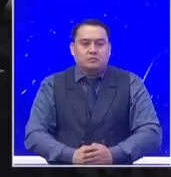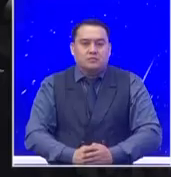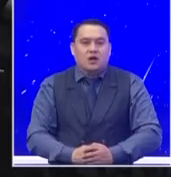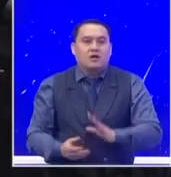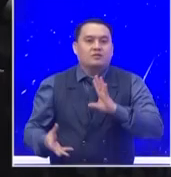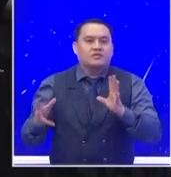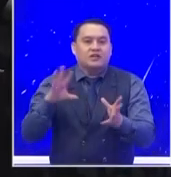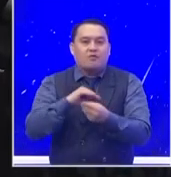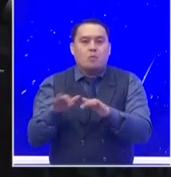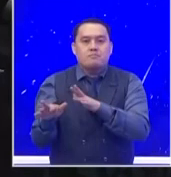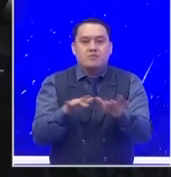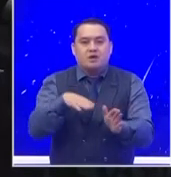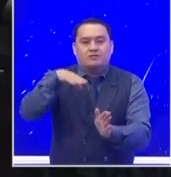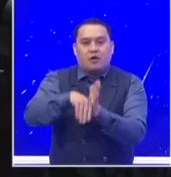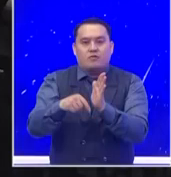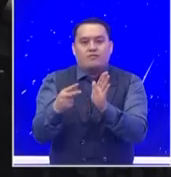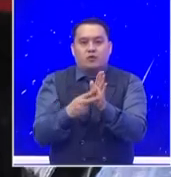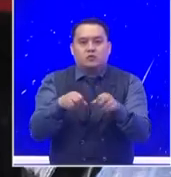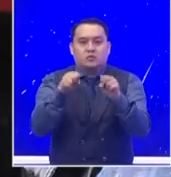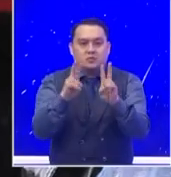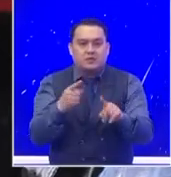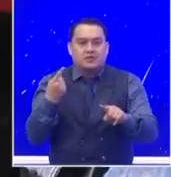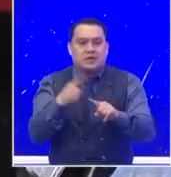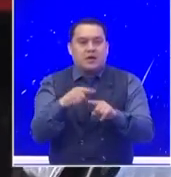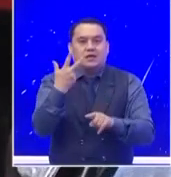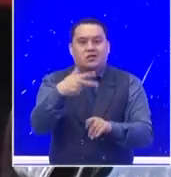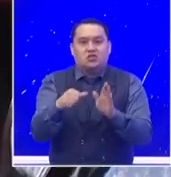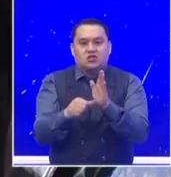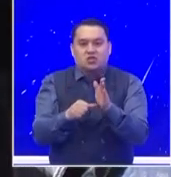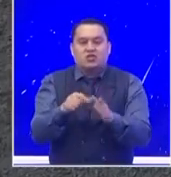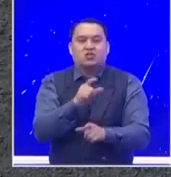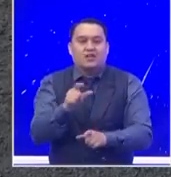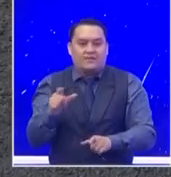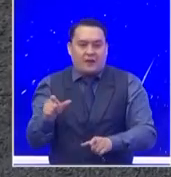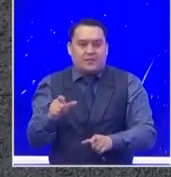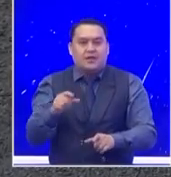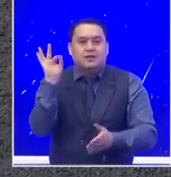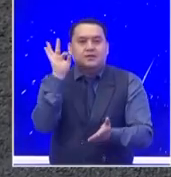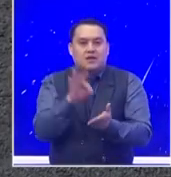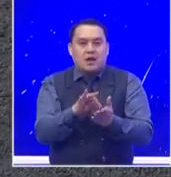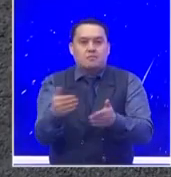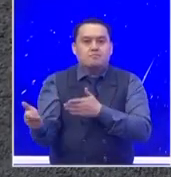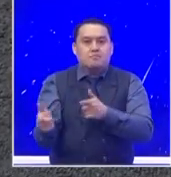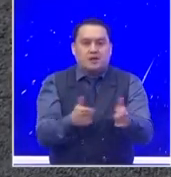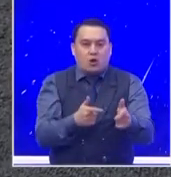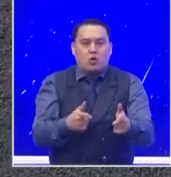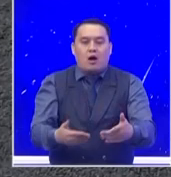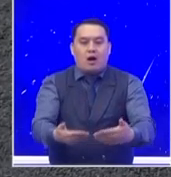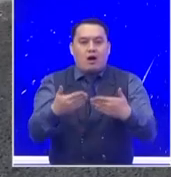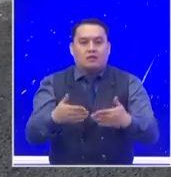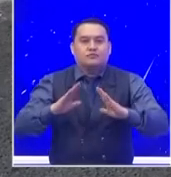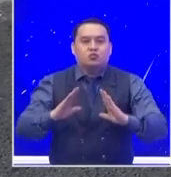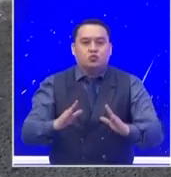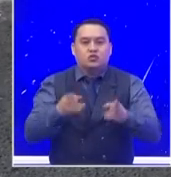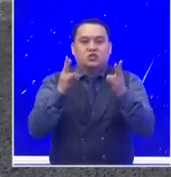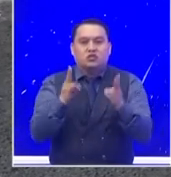Всего в мероприятии было задействовано 8 единиц техники и 36 человек личного состава. Цель учений – подготовить студентов к непредвиденным